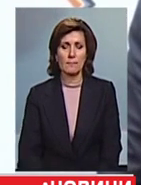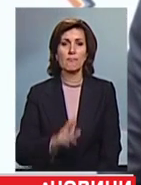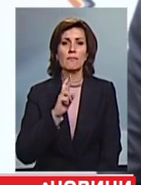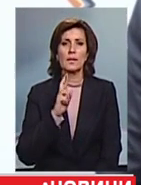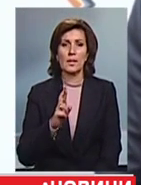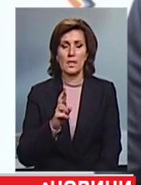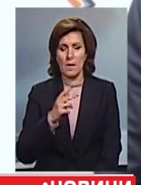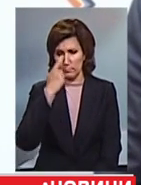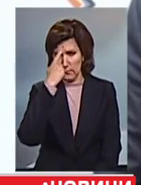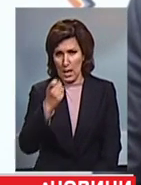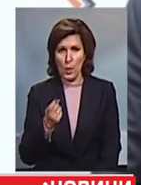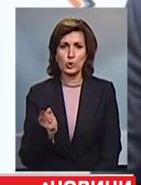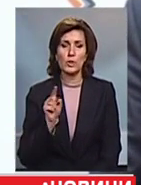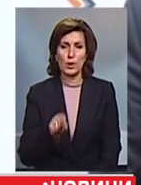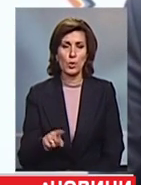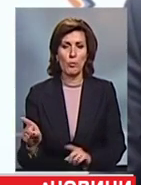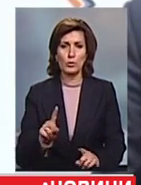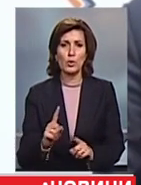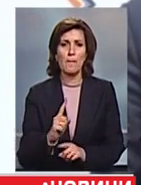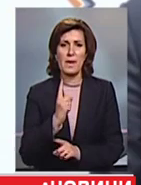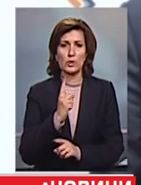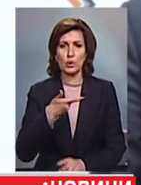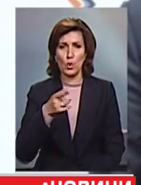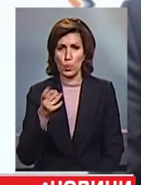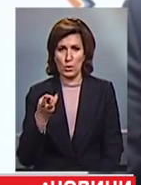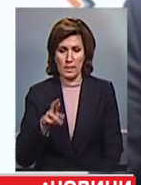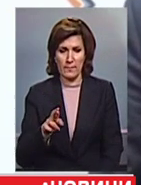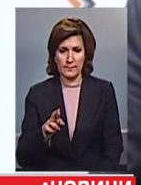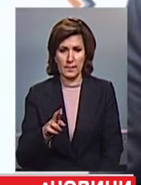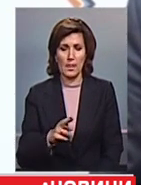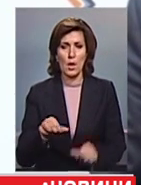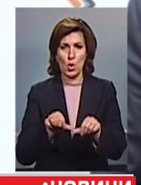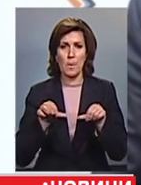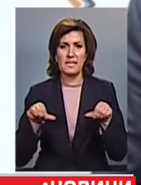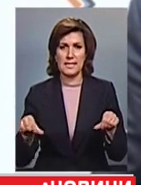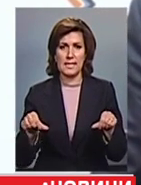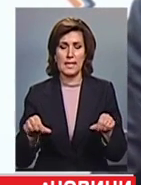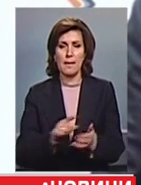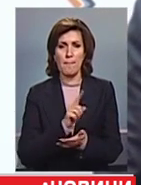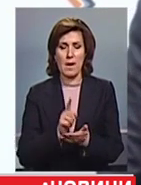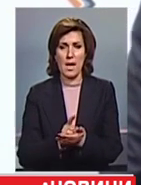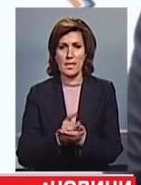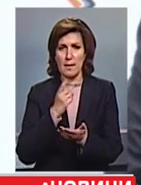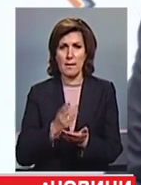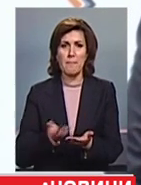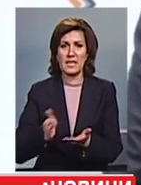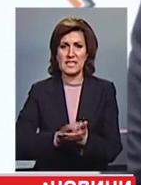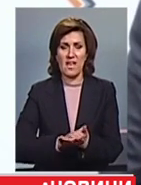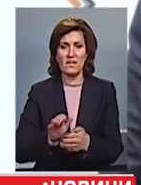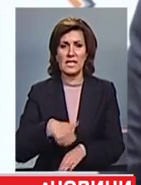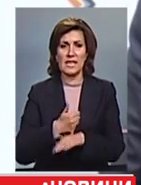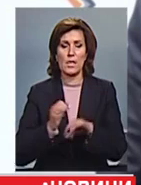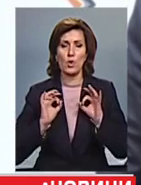Я наголошую на тому, що 1 грудня комісія має представити